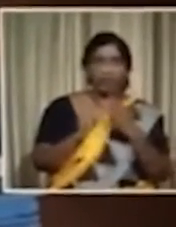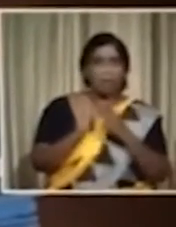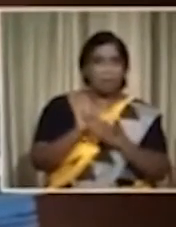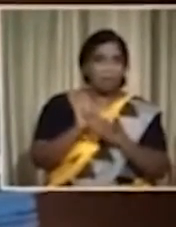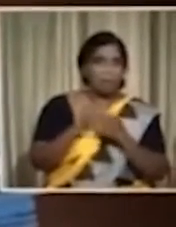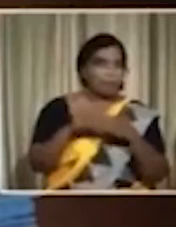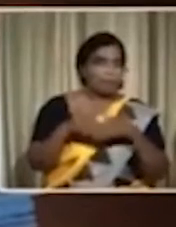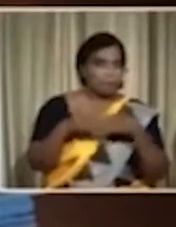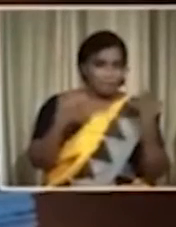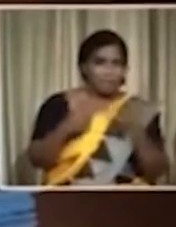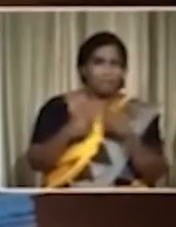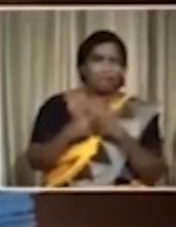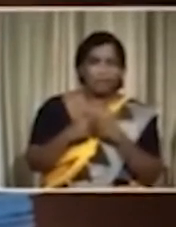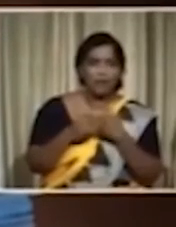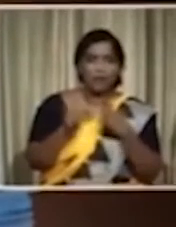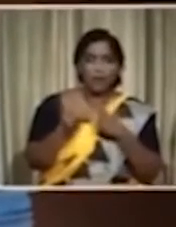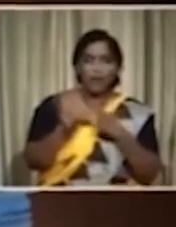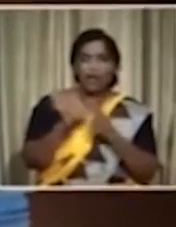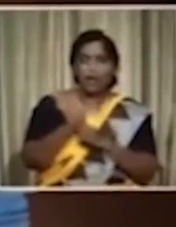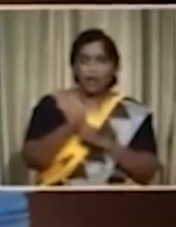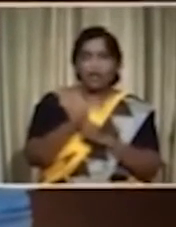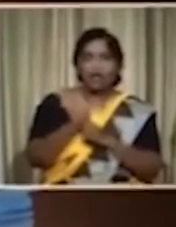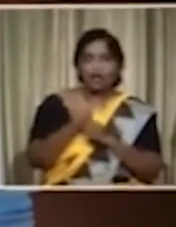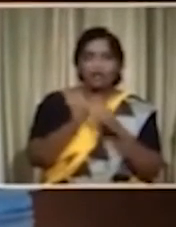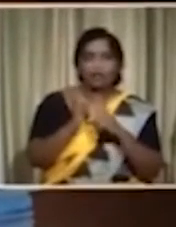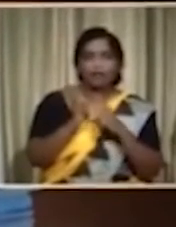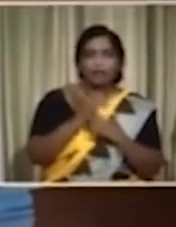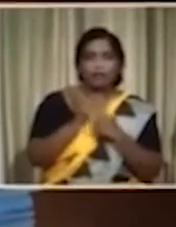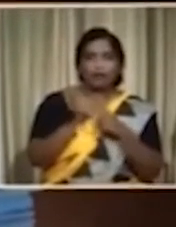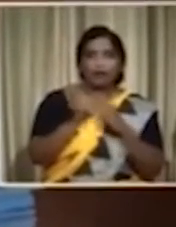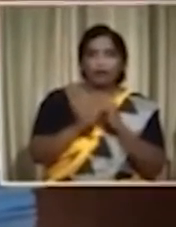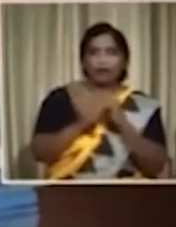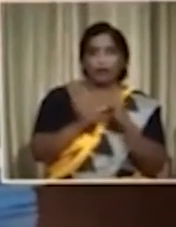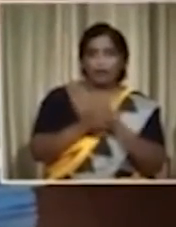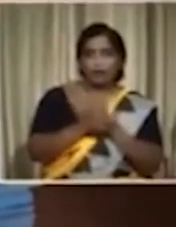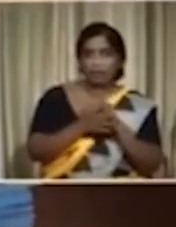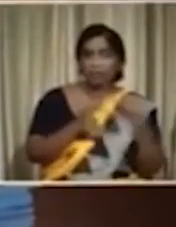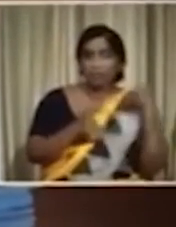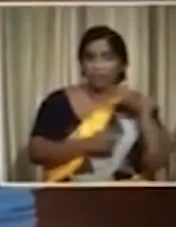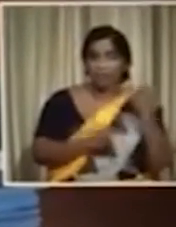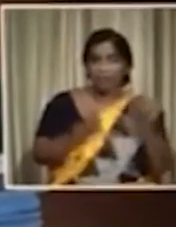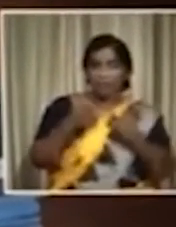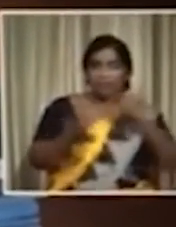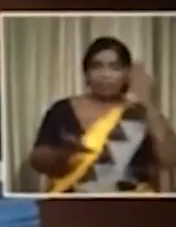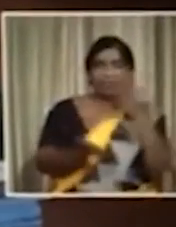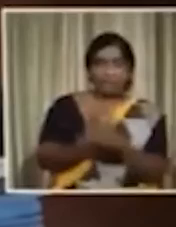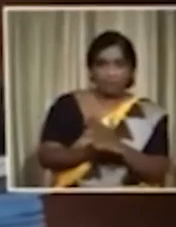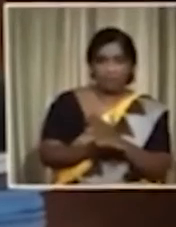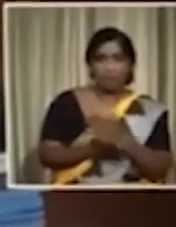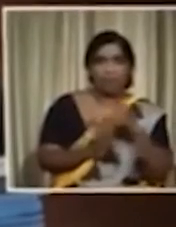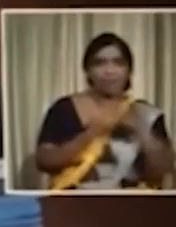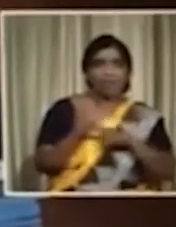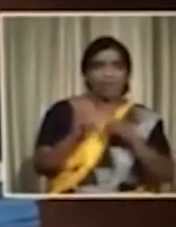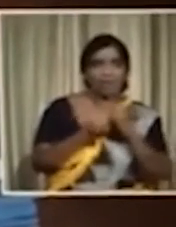පුවත්පතේ අනුරාධා හේරත් මාධ්‍යවේදිනියට ඇය ආපු රථයෙන් මග නවත්වා මෙතර ජයන්තිපුර